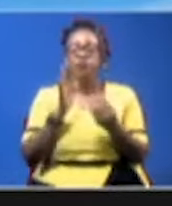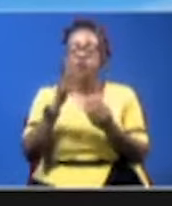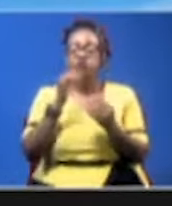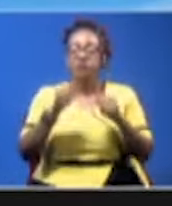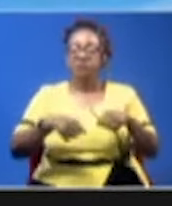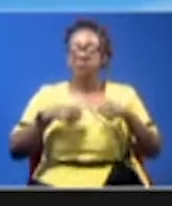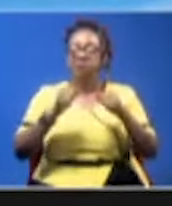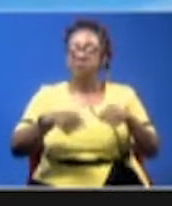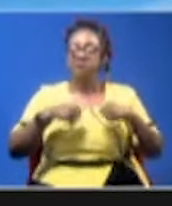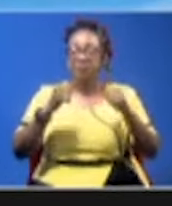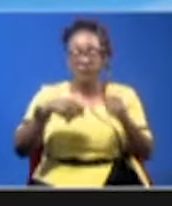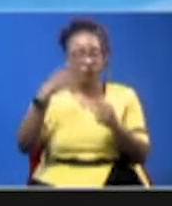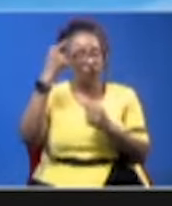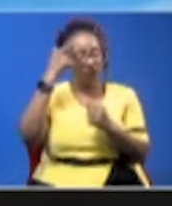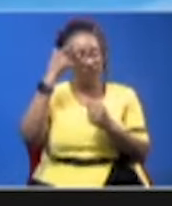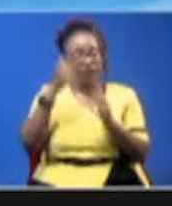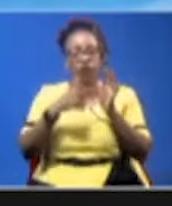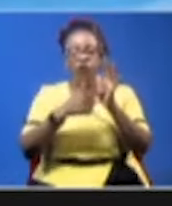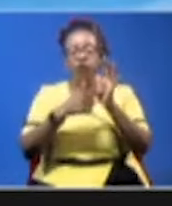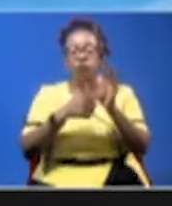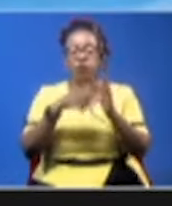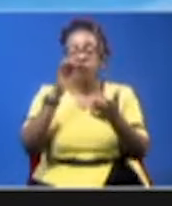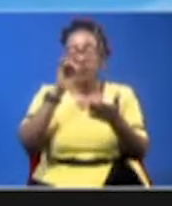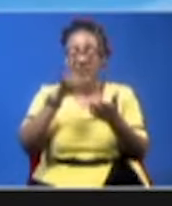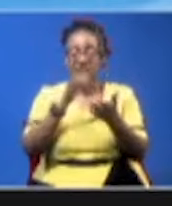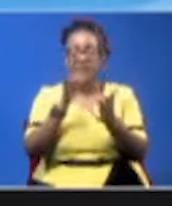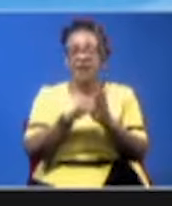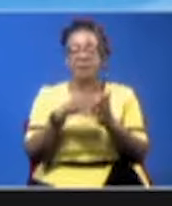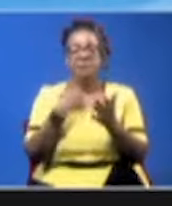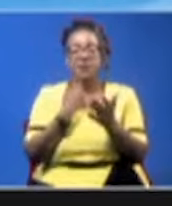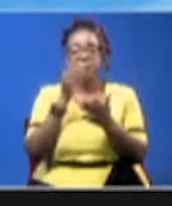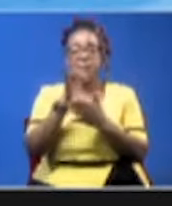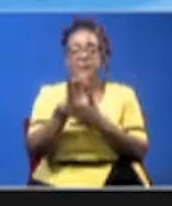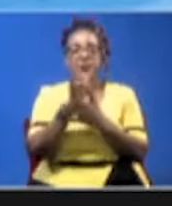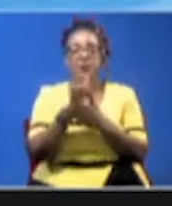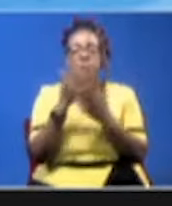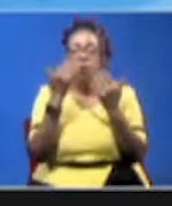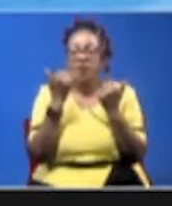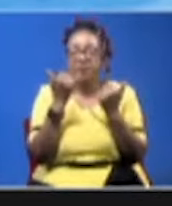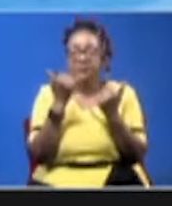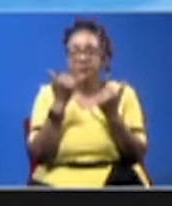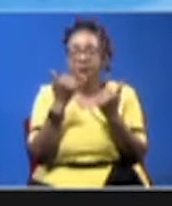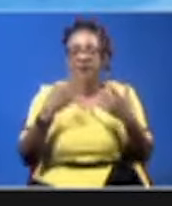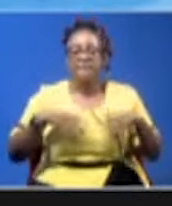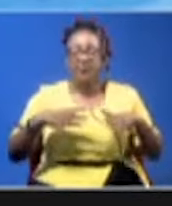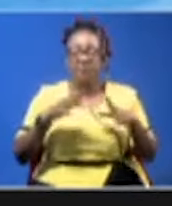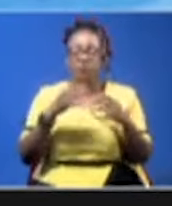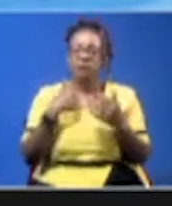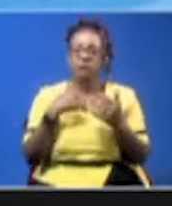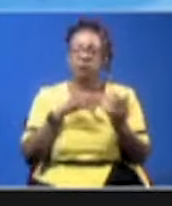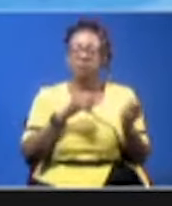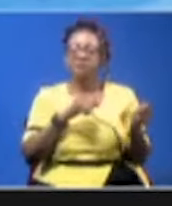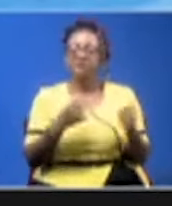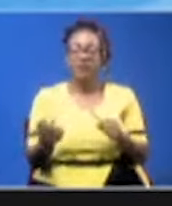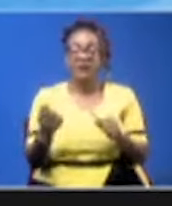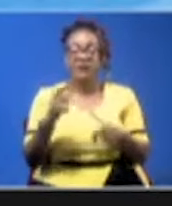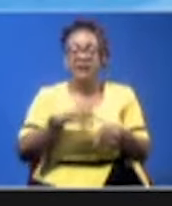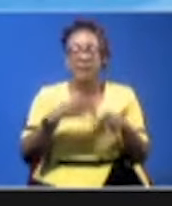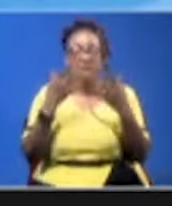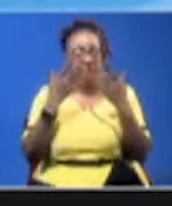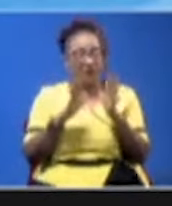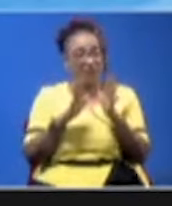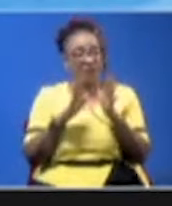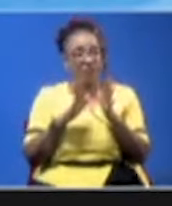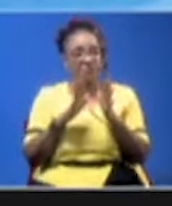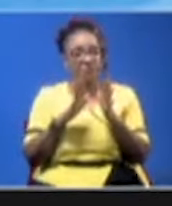kuburudika wakimwelekeza punda tu ili waibuke kidedea. Ila mbona waendeshaji kadhaa wazimie pindi tu baada ya kumaliza mbio hizo?